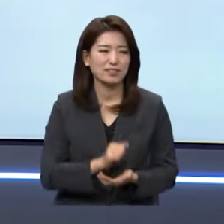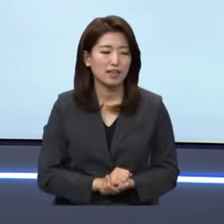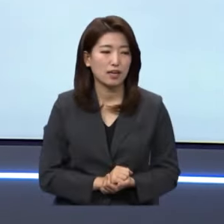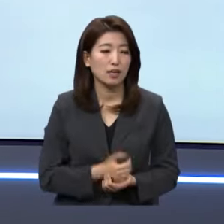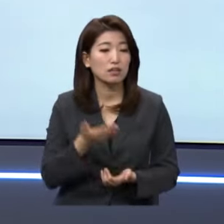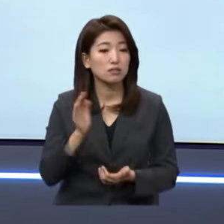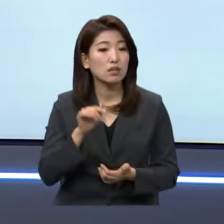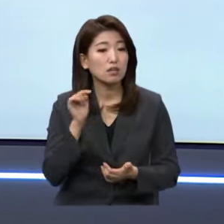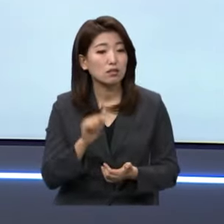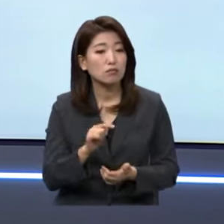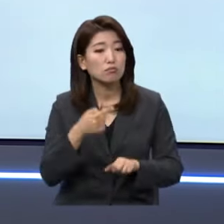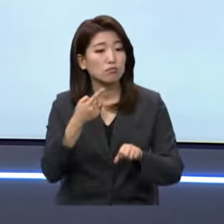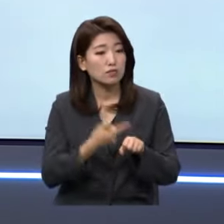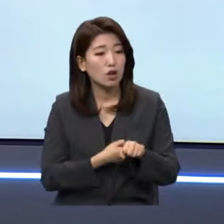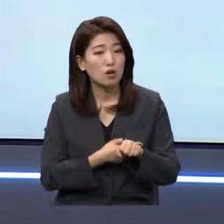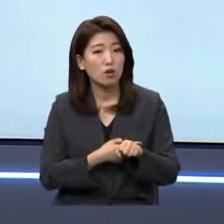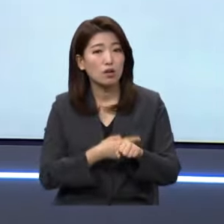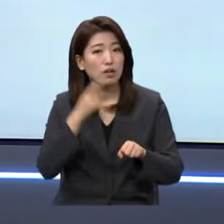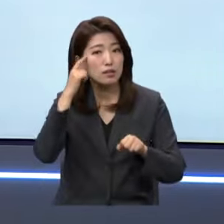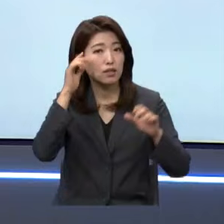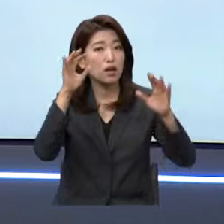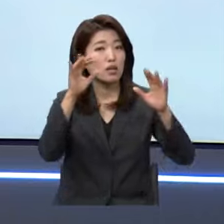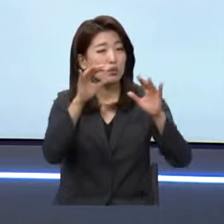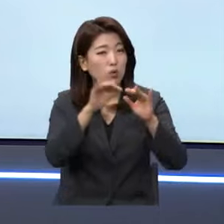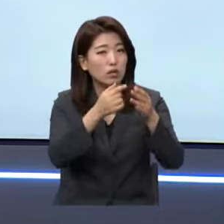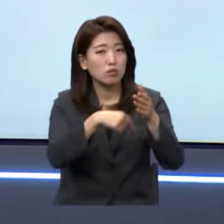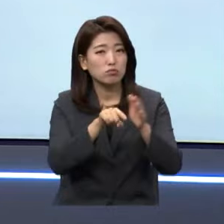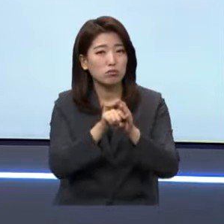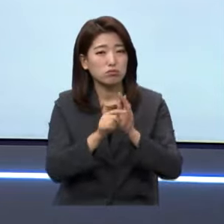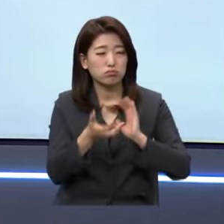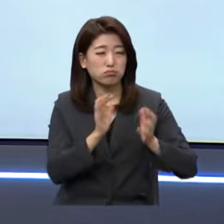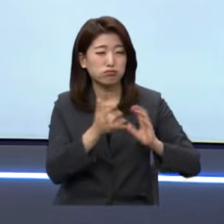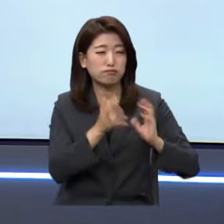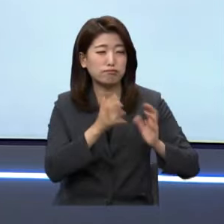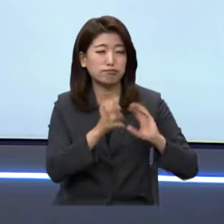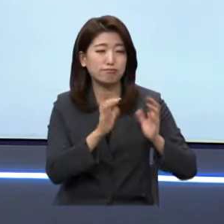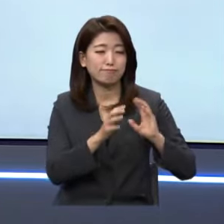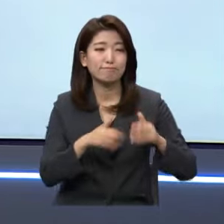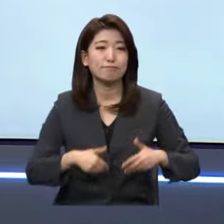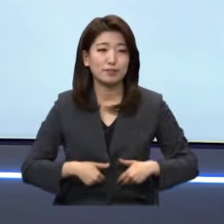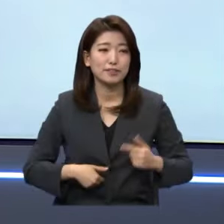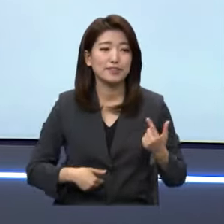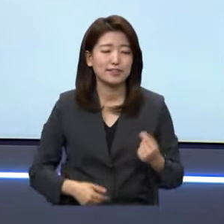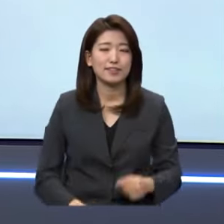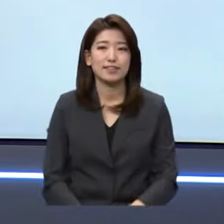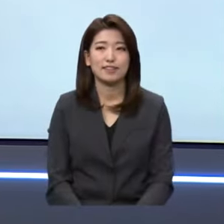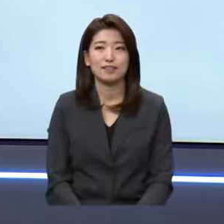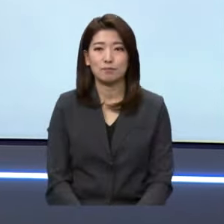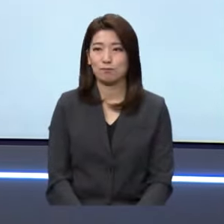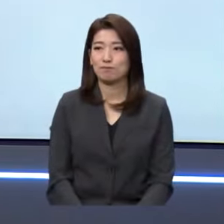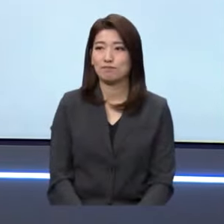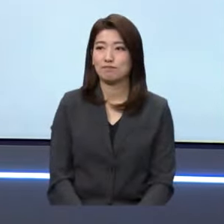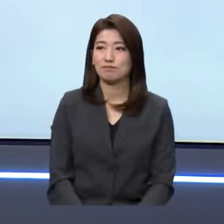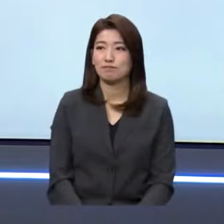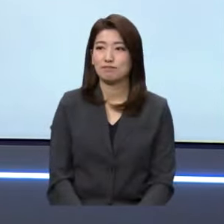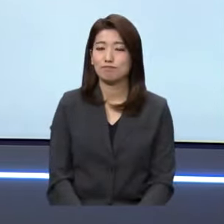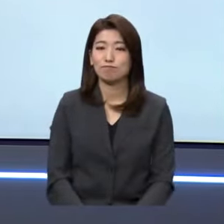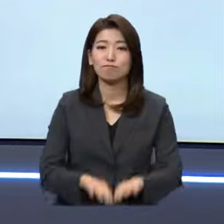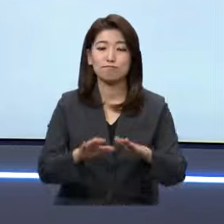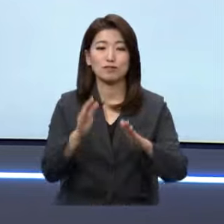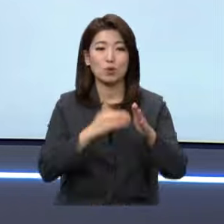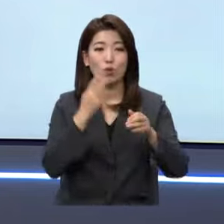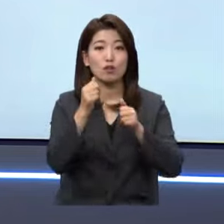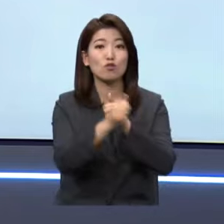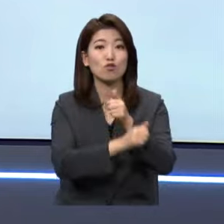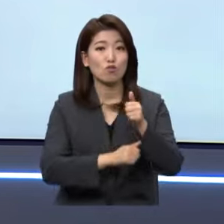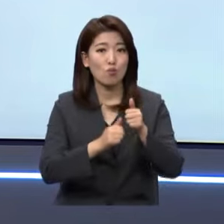토론하는게 좀 자연스러운 현상 아니겠느냐라고 얘기했습니다 그래서 마치 우리 얘기한 걸 들었는지 건강하게